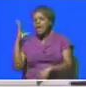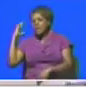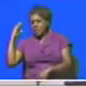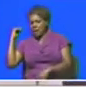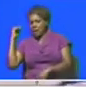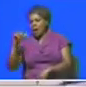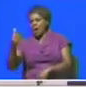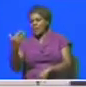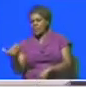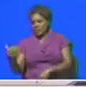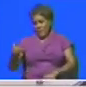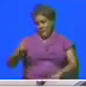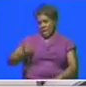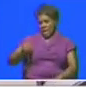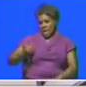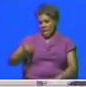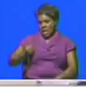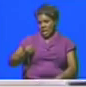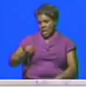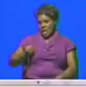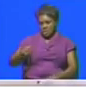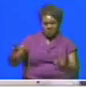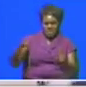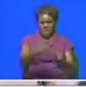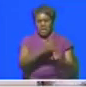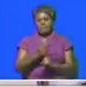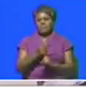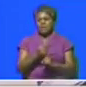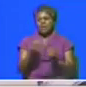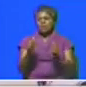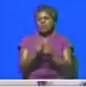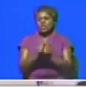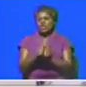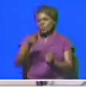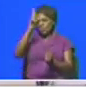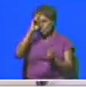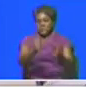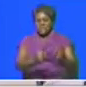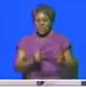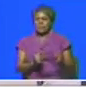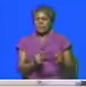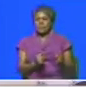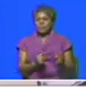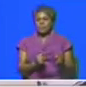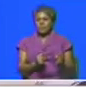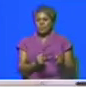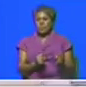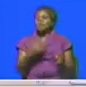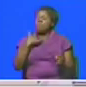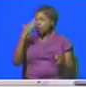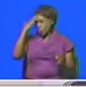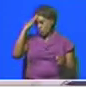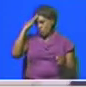wale walikuwa ni wasichana. Walinajisiwa na hao maafisa wa GSU. Na ndio tunataka